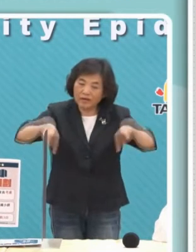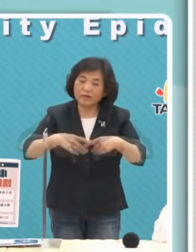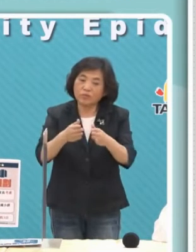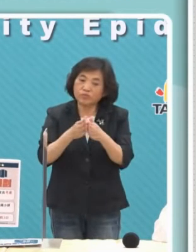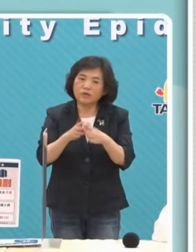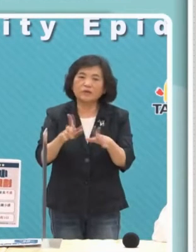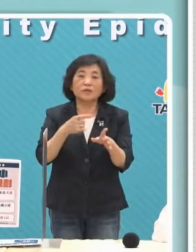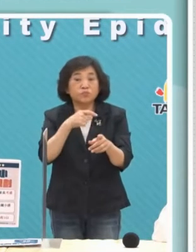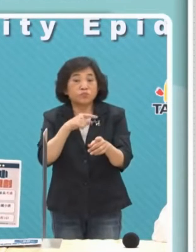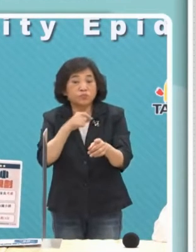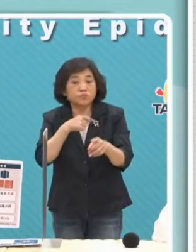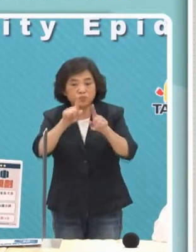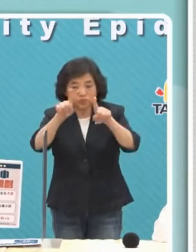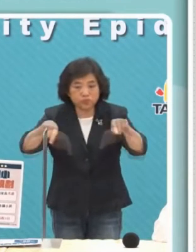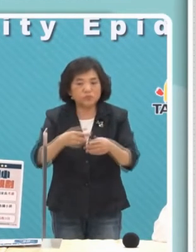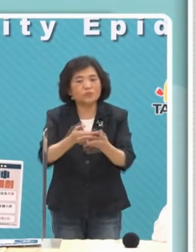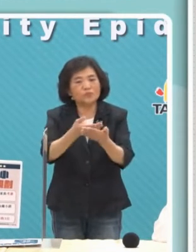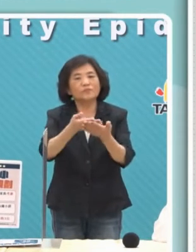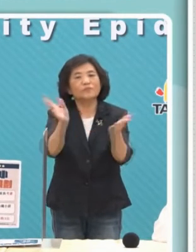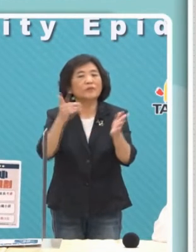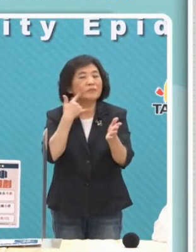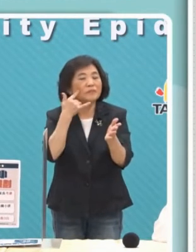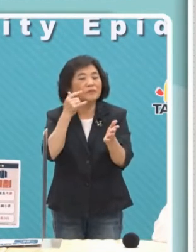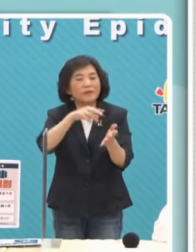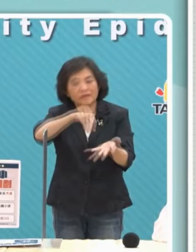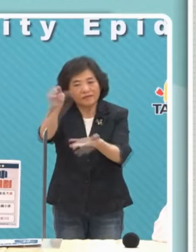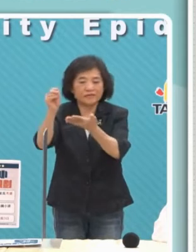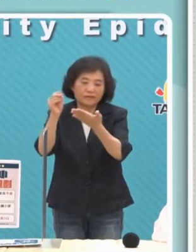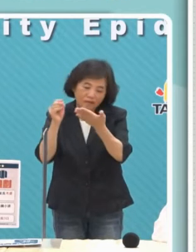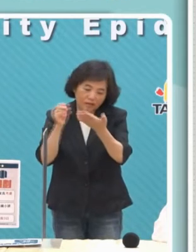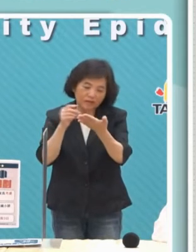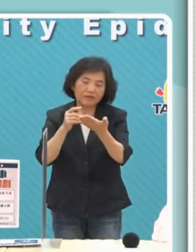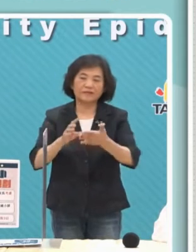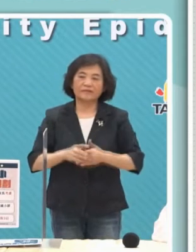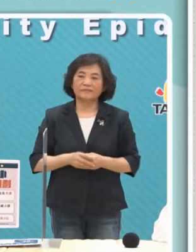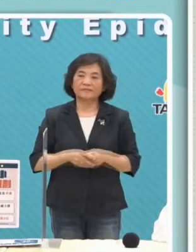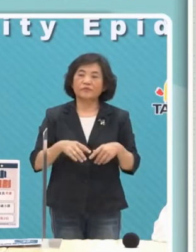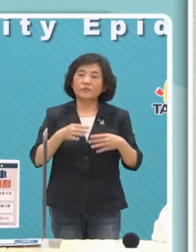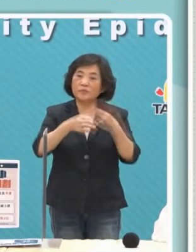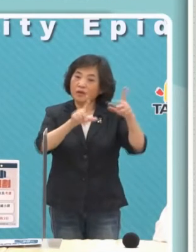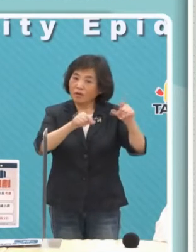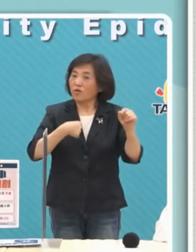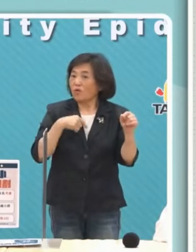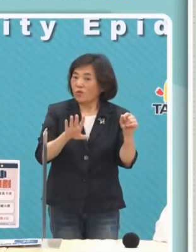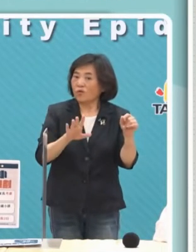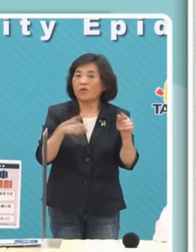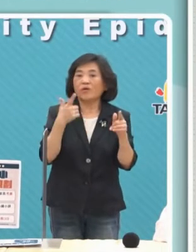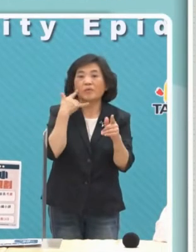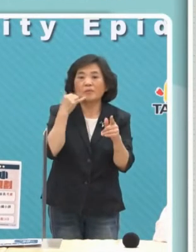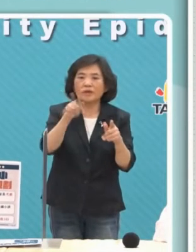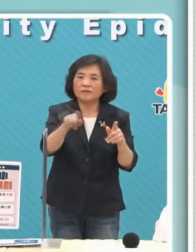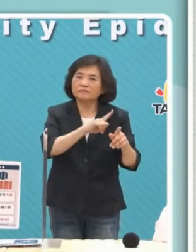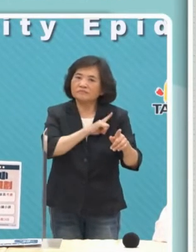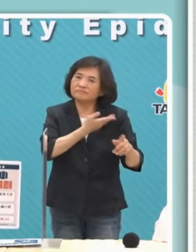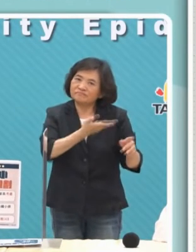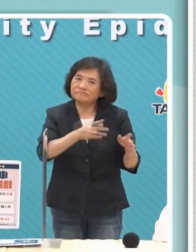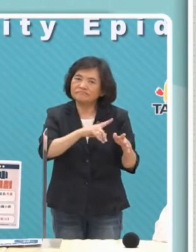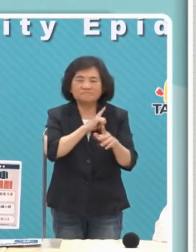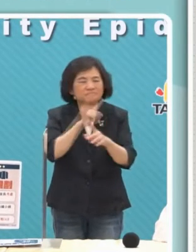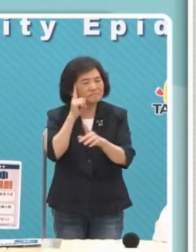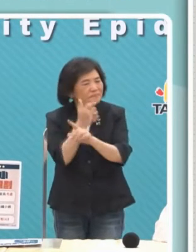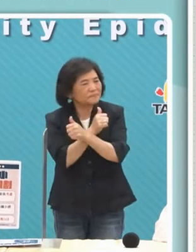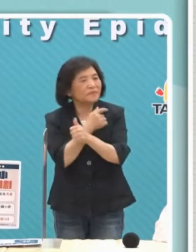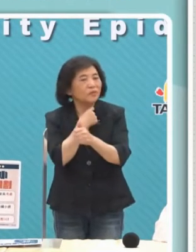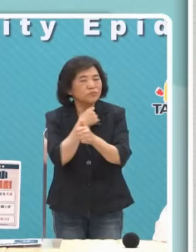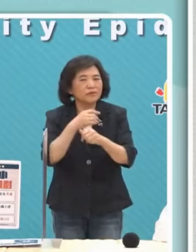意愿书，那么给家长了。那我们也按照规定让家长有充分的时间考